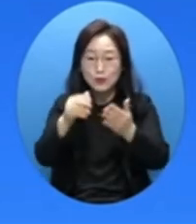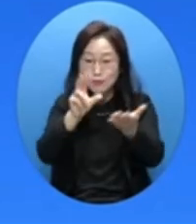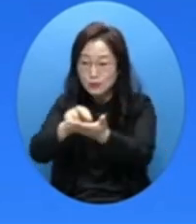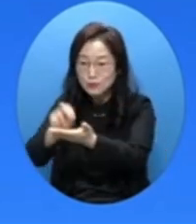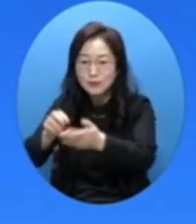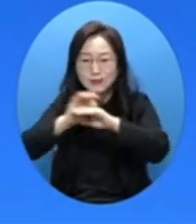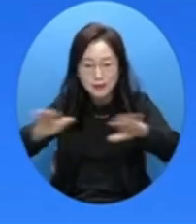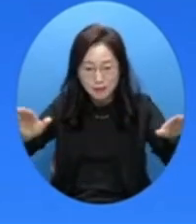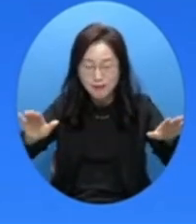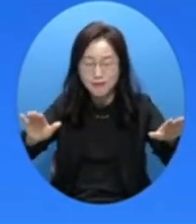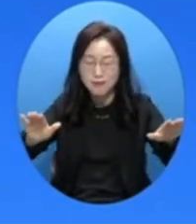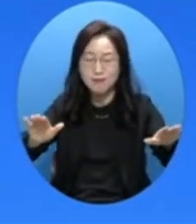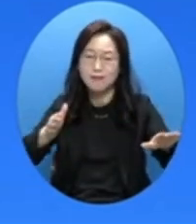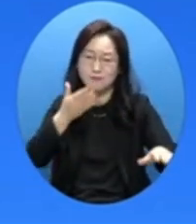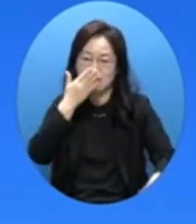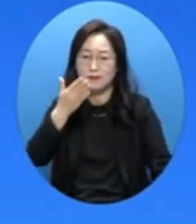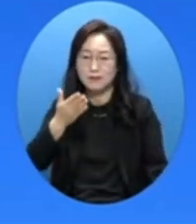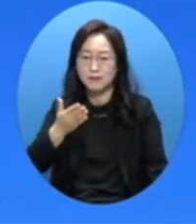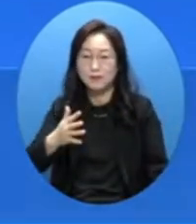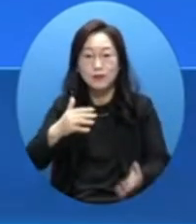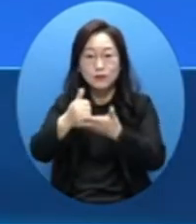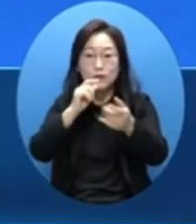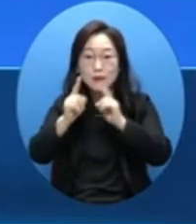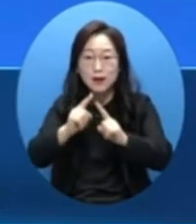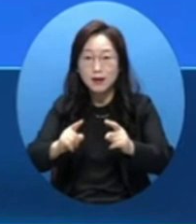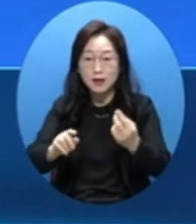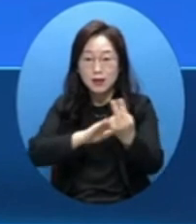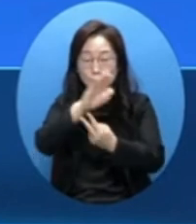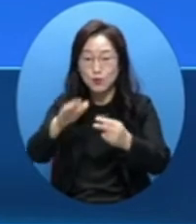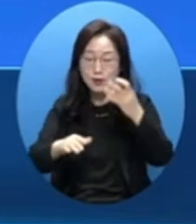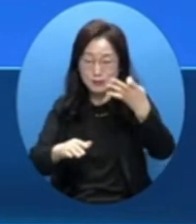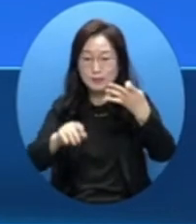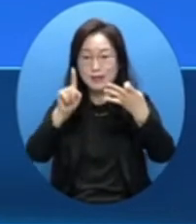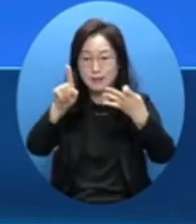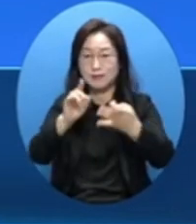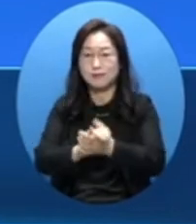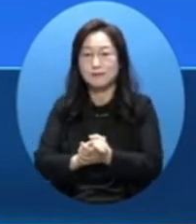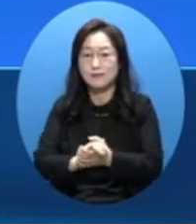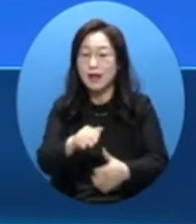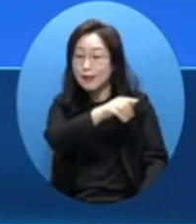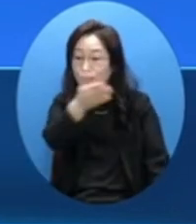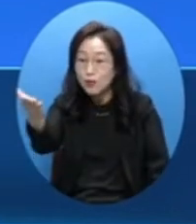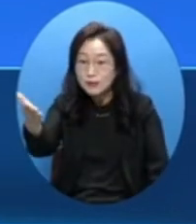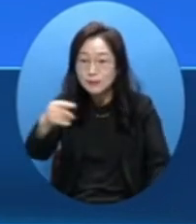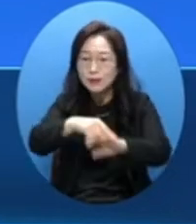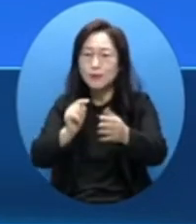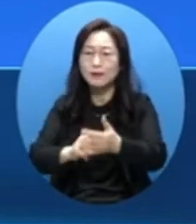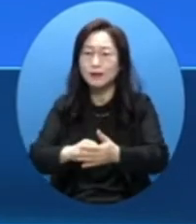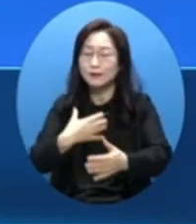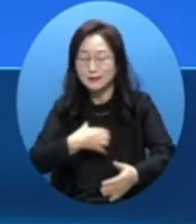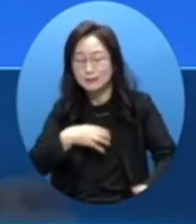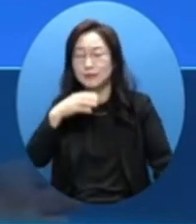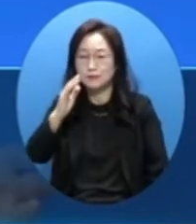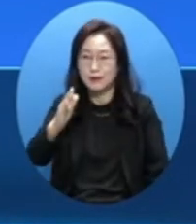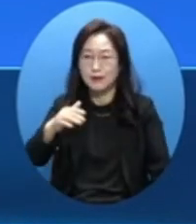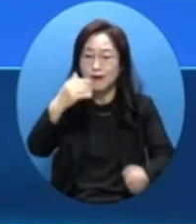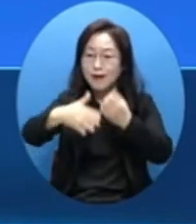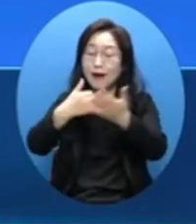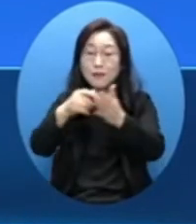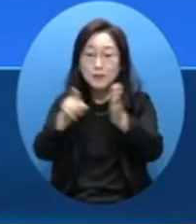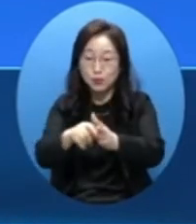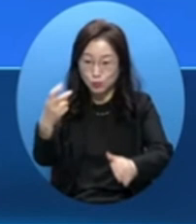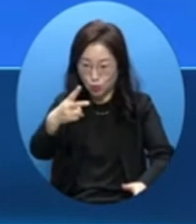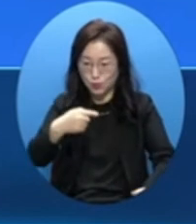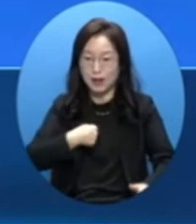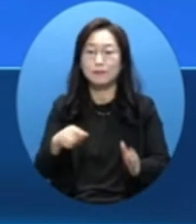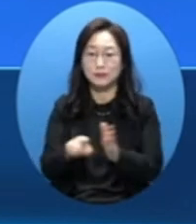해결자가 되시는 것입니다. 주님 말씀하셨습니다. 요한복음 14장 1절에 너희는 마음에 근심하지 말라. 하나님을 믿으니 또